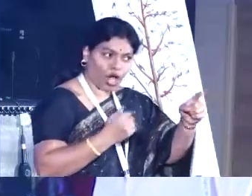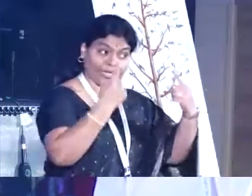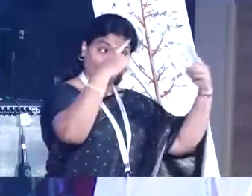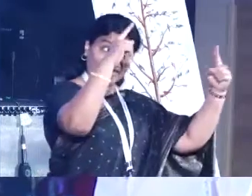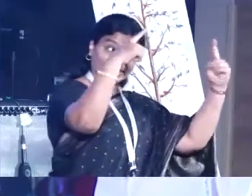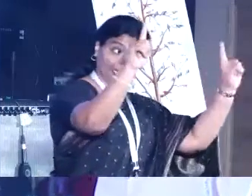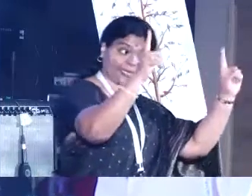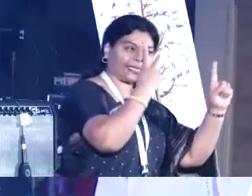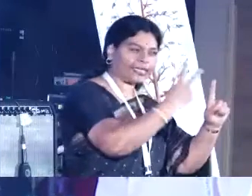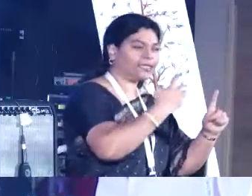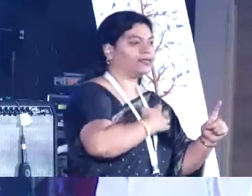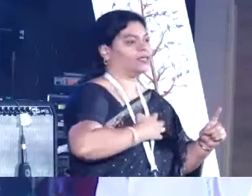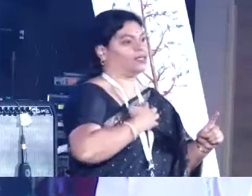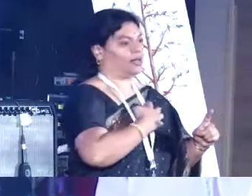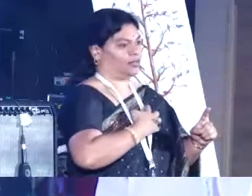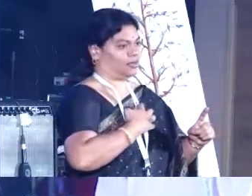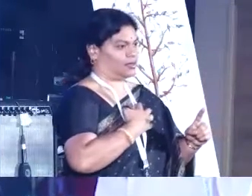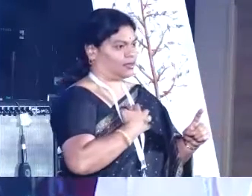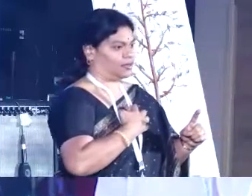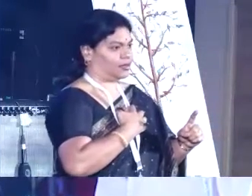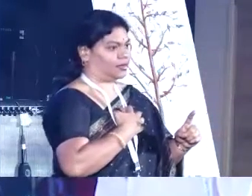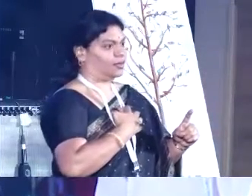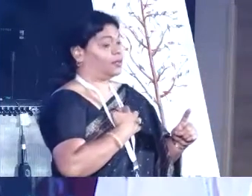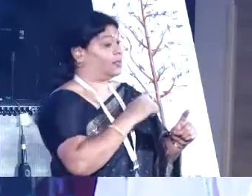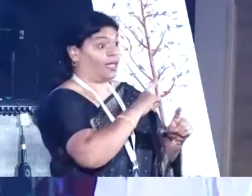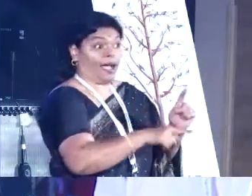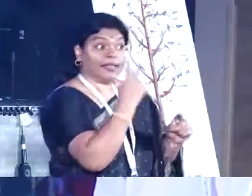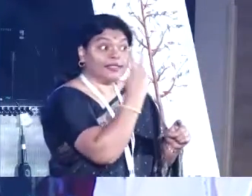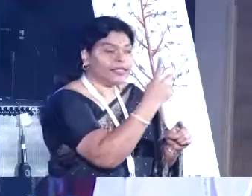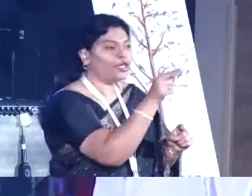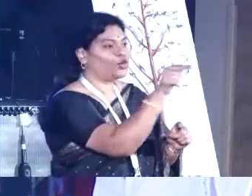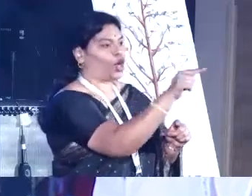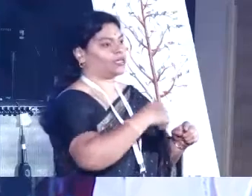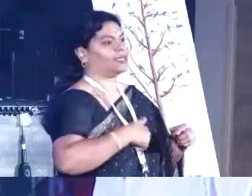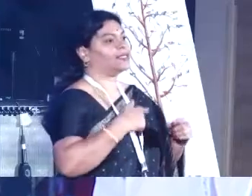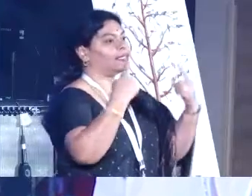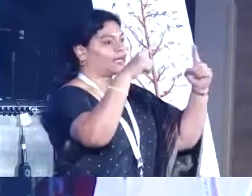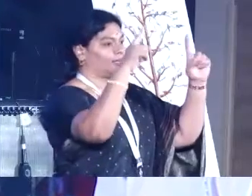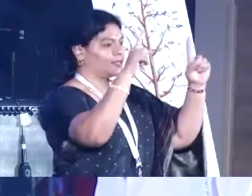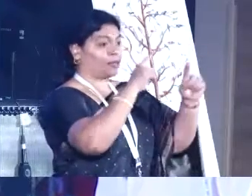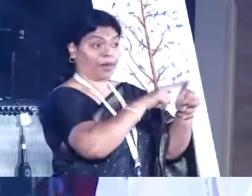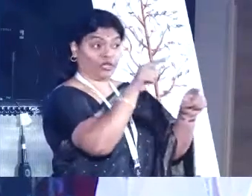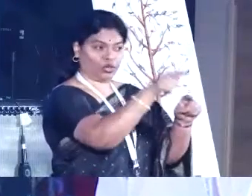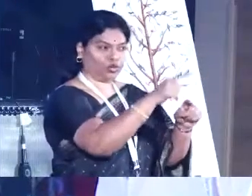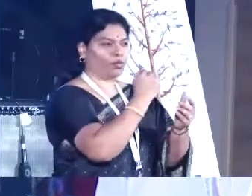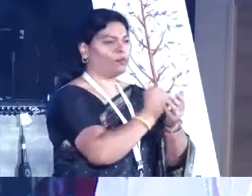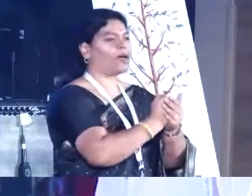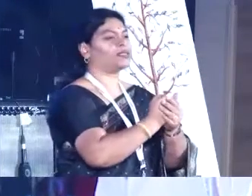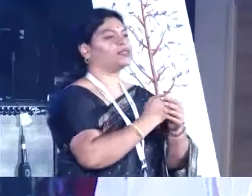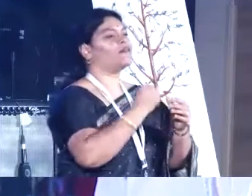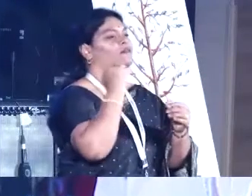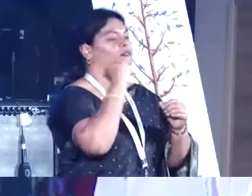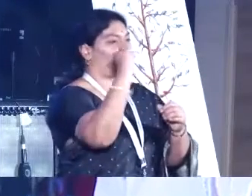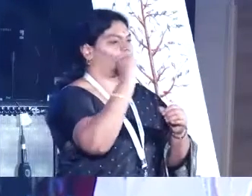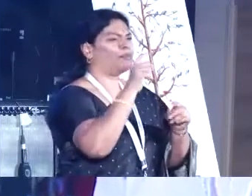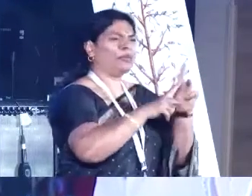आपकी प्रगति को वो देख नहीं सकते कि ये आगे क्यों बढ़ रही है। लेकिन आपको हिम्मत नहीं हारना है, क्योंकि लोगों को काम